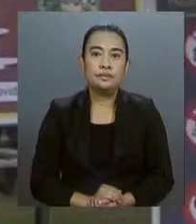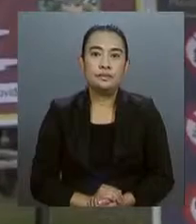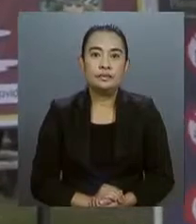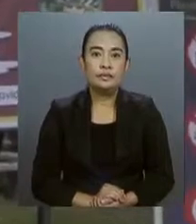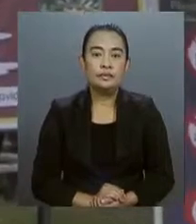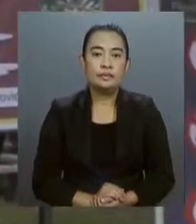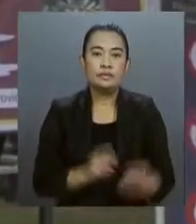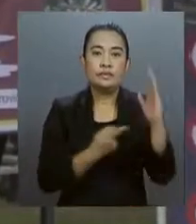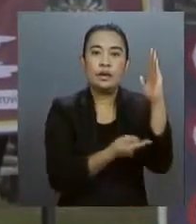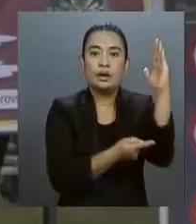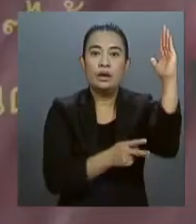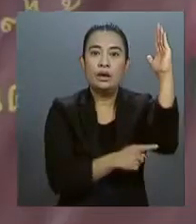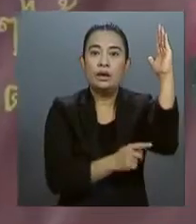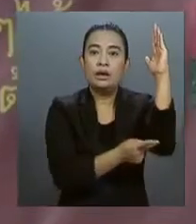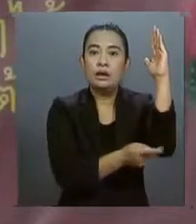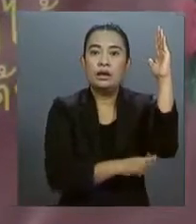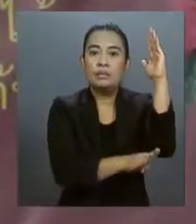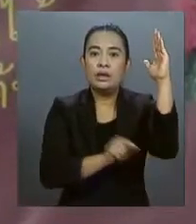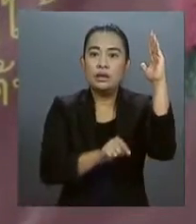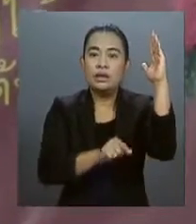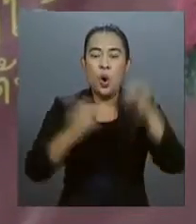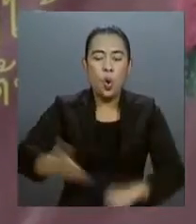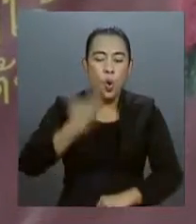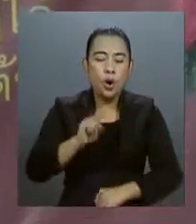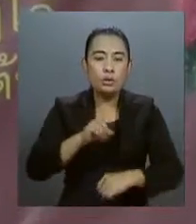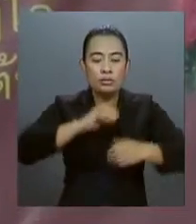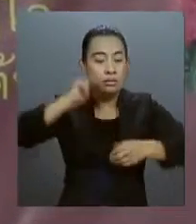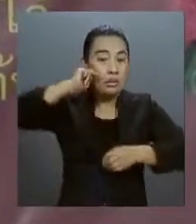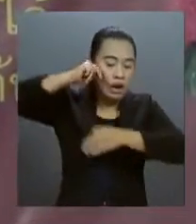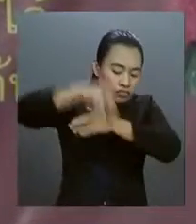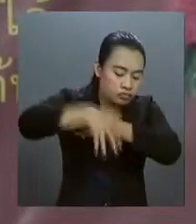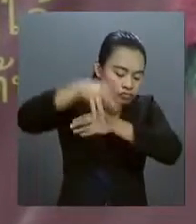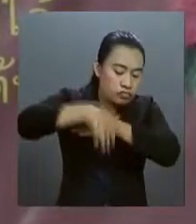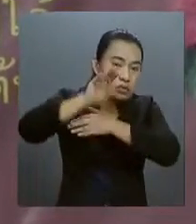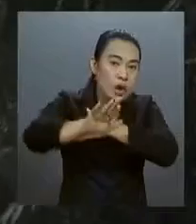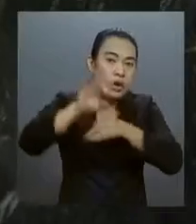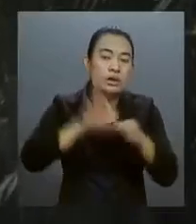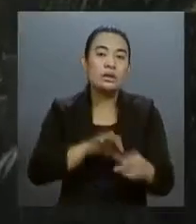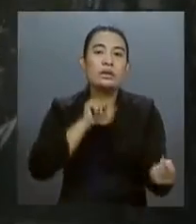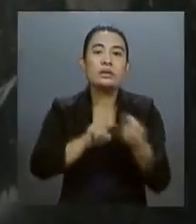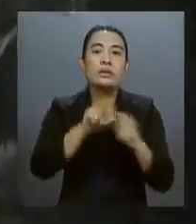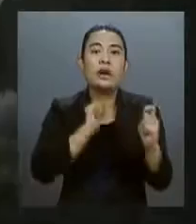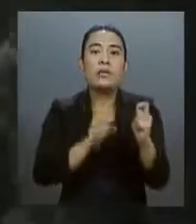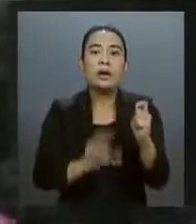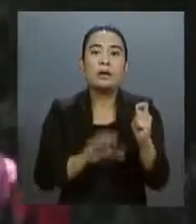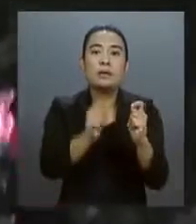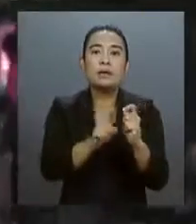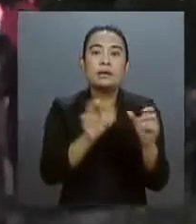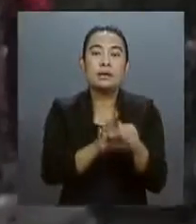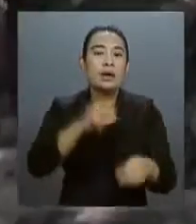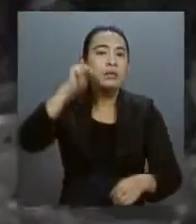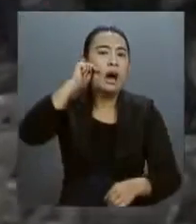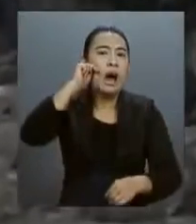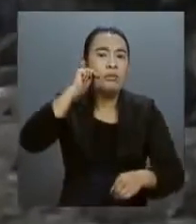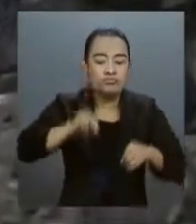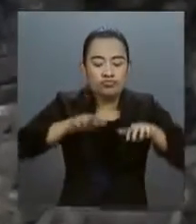ที่จังหวัดกระบี่อากาศที่แล้งจัดทำให้น้ำตกอุทยานแห่งชาติเขาพนมเบญจาตำบลทับปริกอำเภอเมืองจังหวัดกระบี่มีปริมาณน้ำลดลง